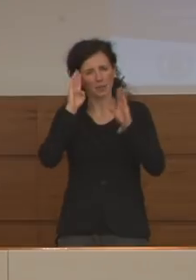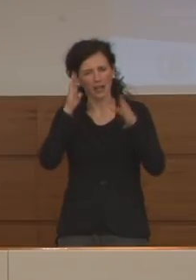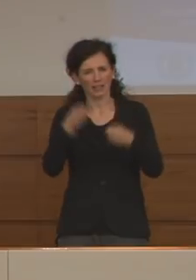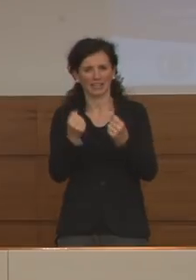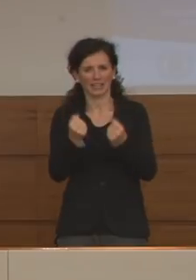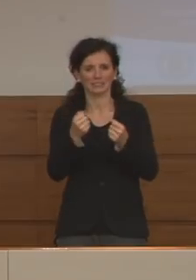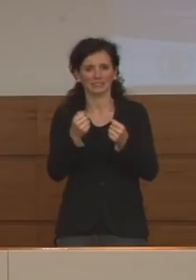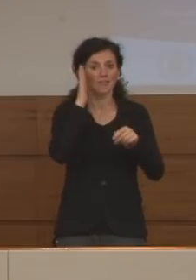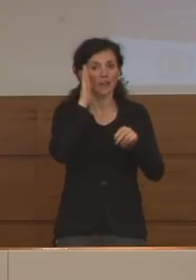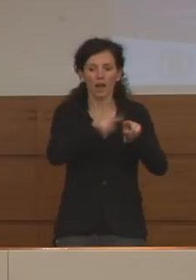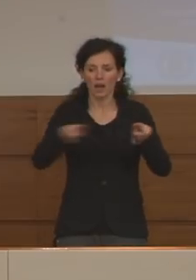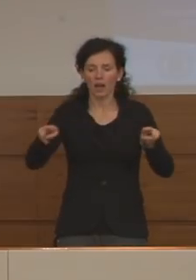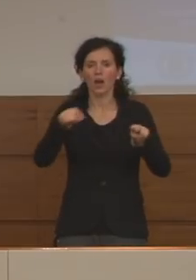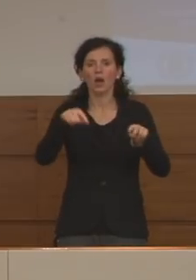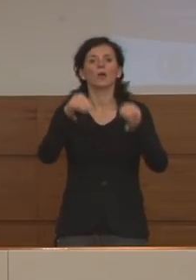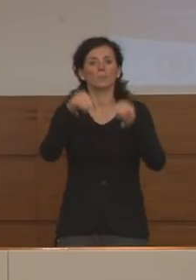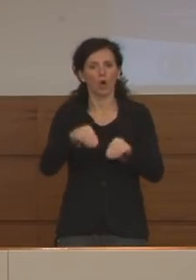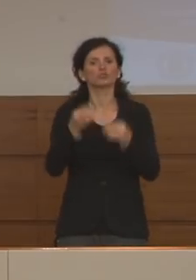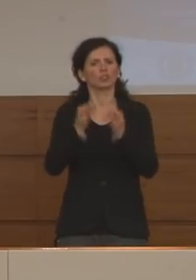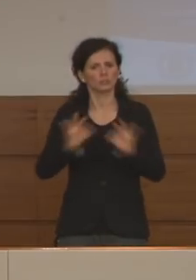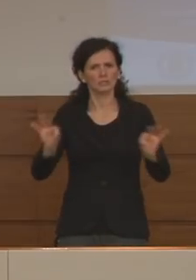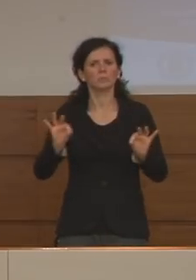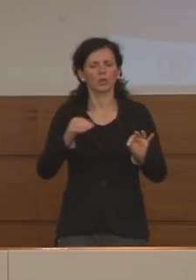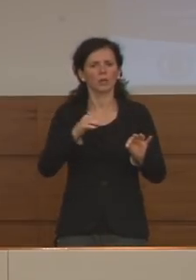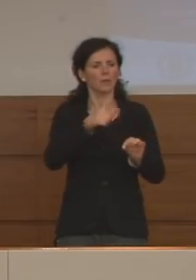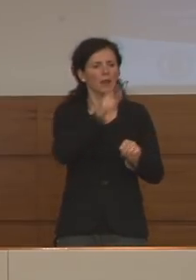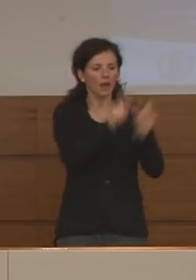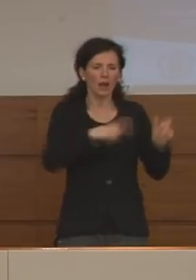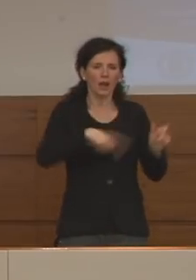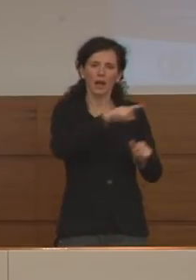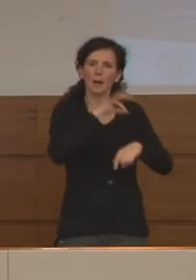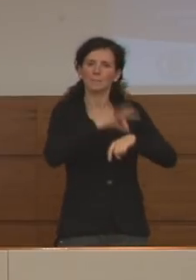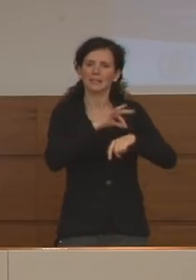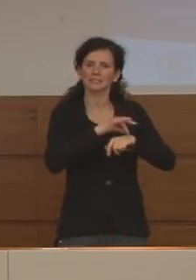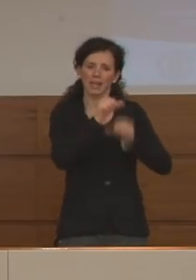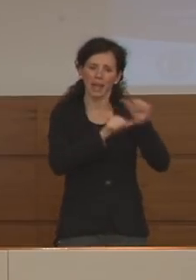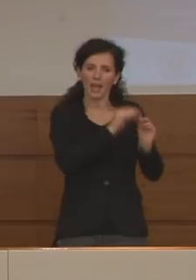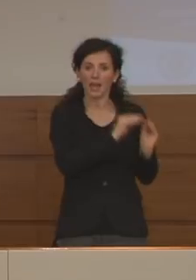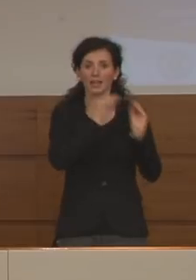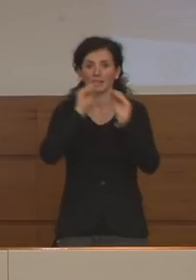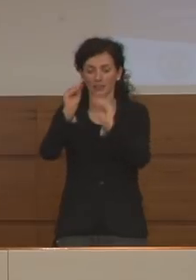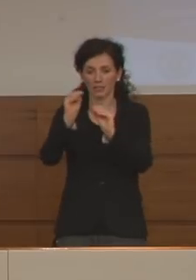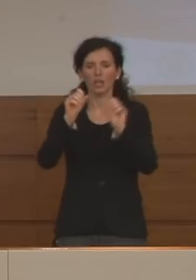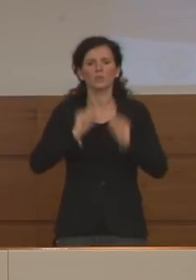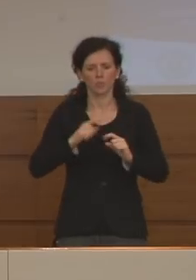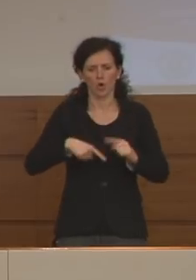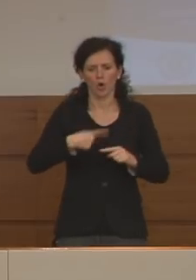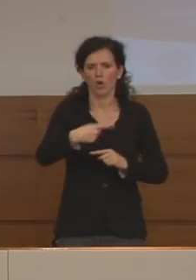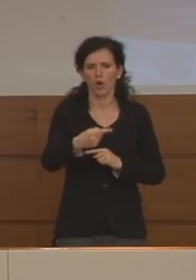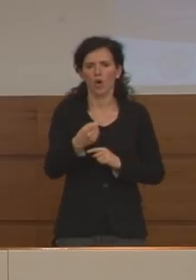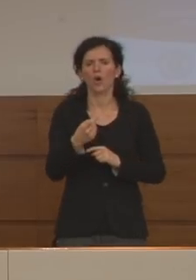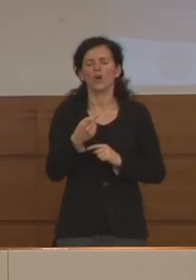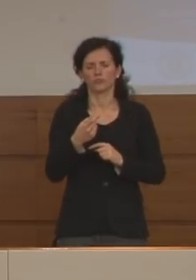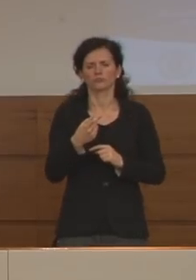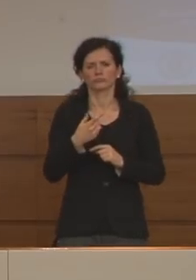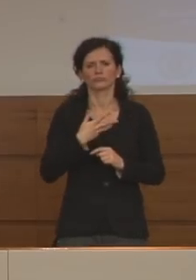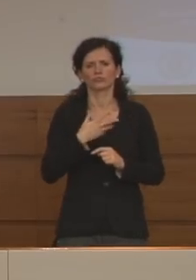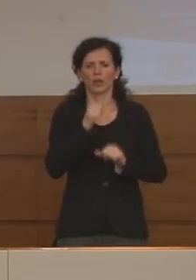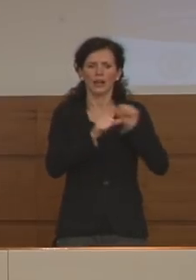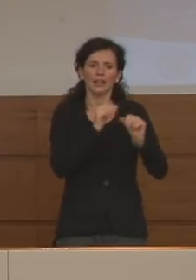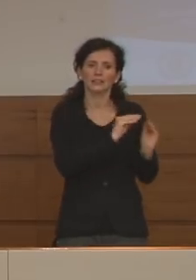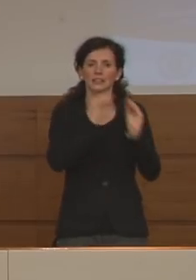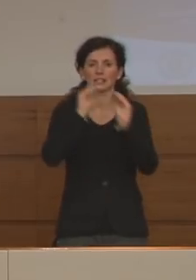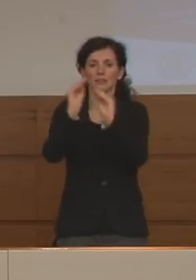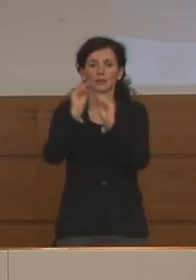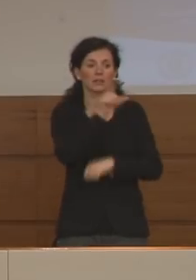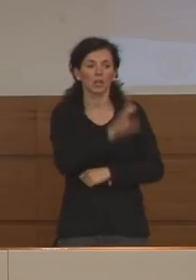letto che stiamo utilizzando nei prossimi giorni ci saranno ancora altri trasferimenti dalla lombardia e dalla